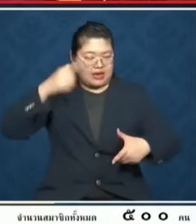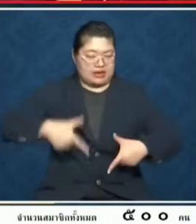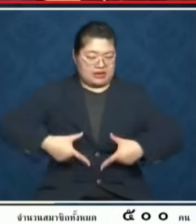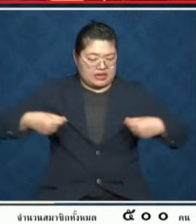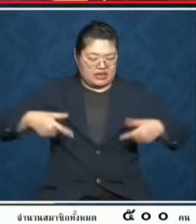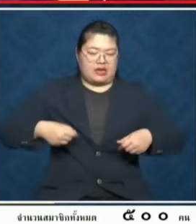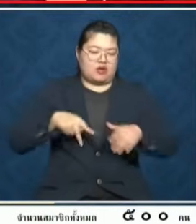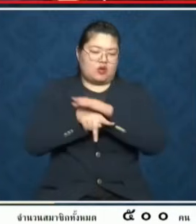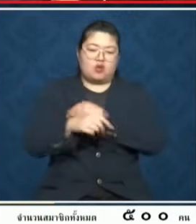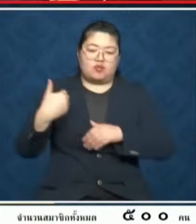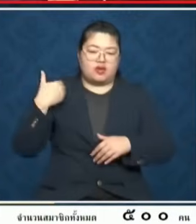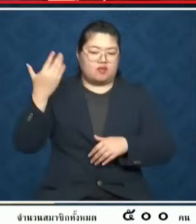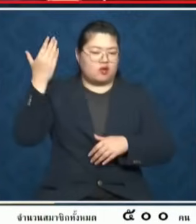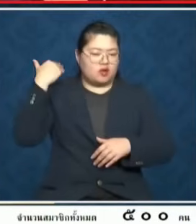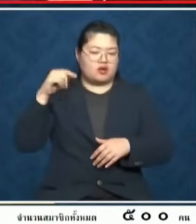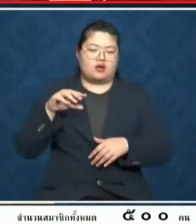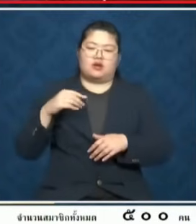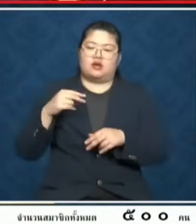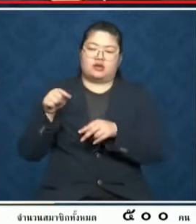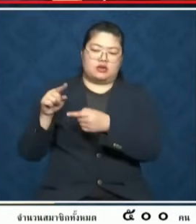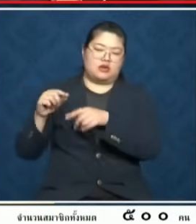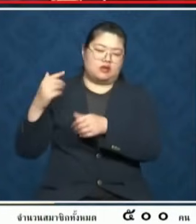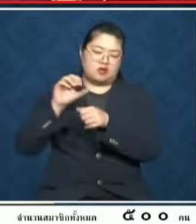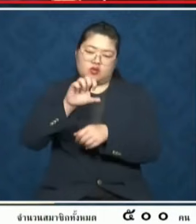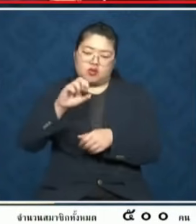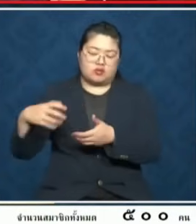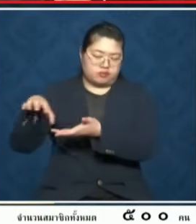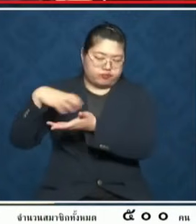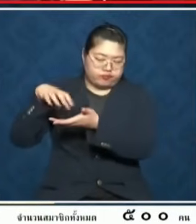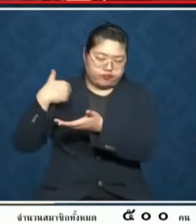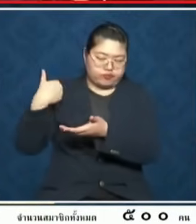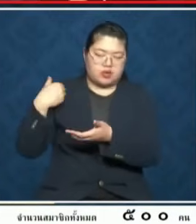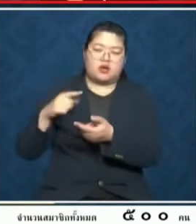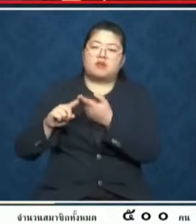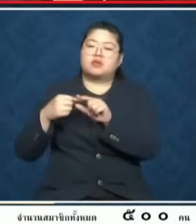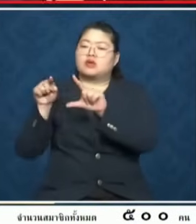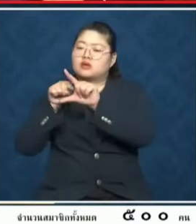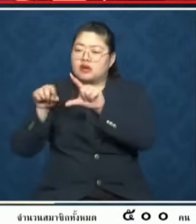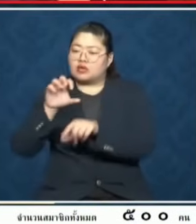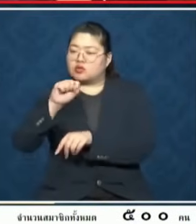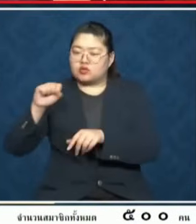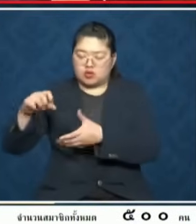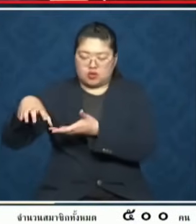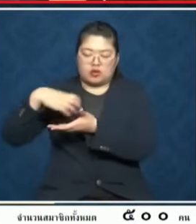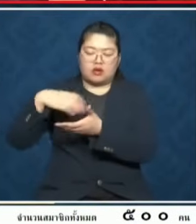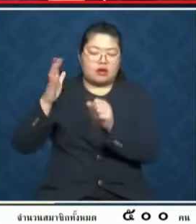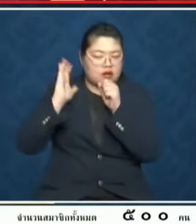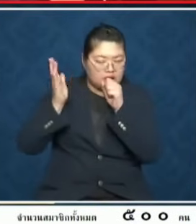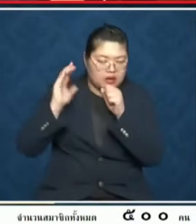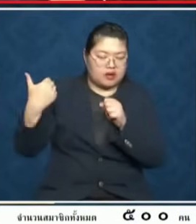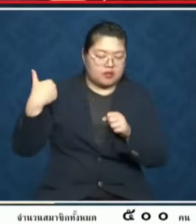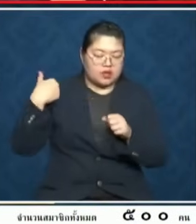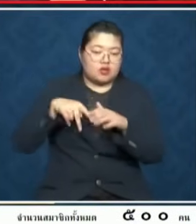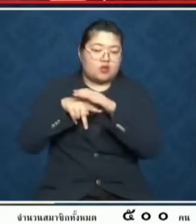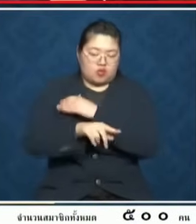ที่คุณวิโรธลัคนาอดิสรแล้วก็คุณพิจารณ์ชาวพัฒนวงศ์เพื่อนสมาชิกจากพรรคก้าไกลนะคะได้เคยอภิปรายเคส